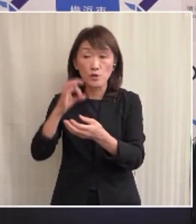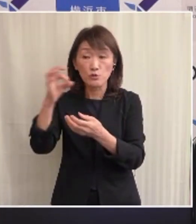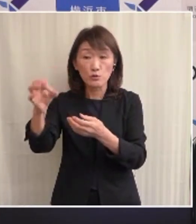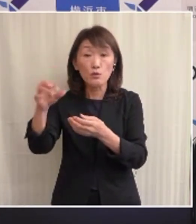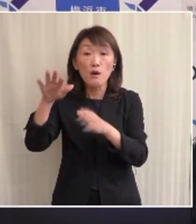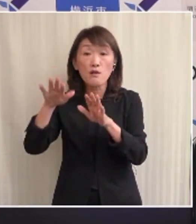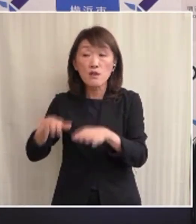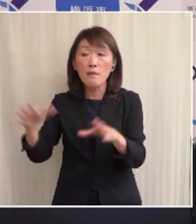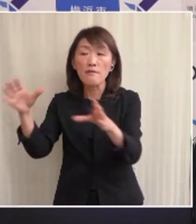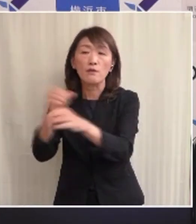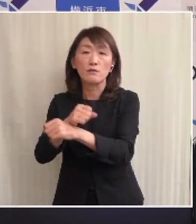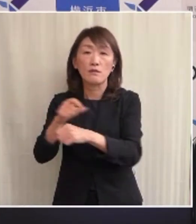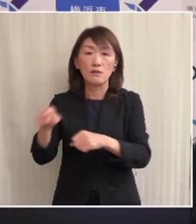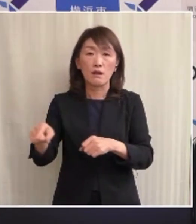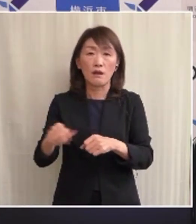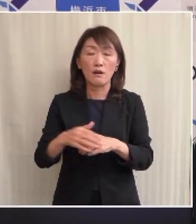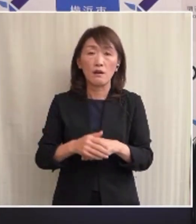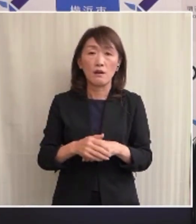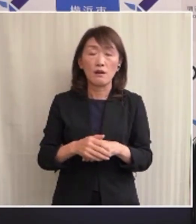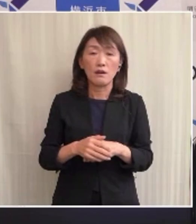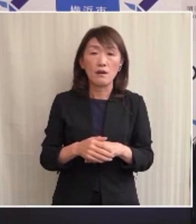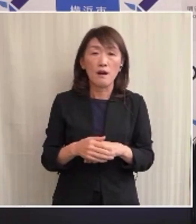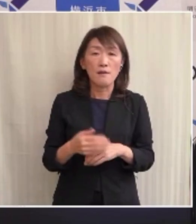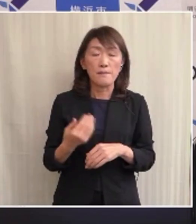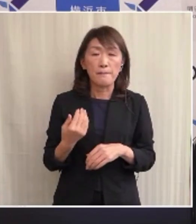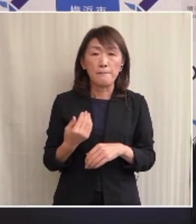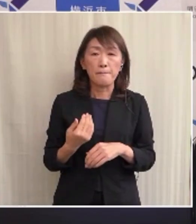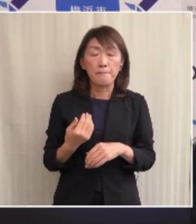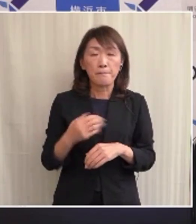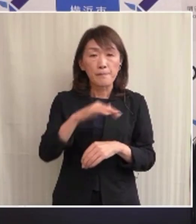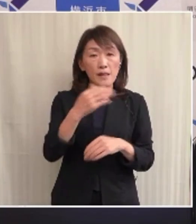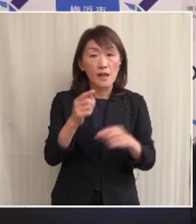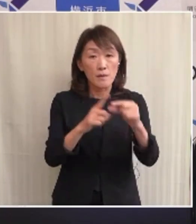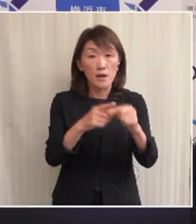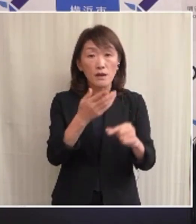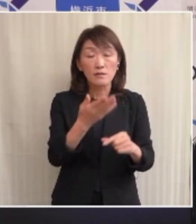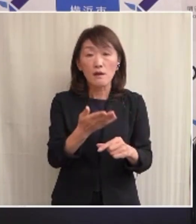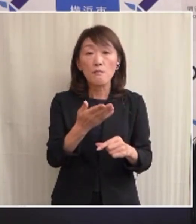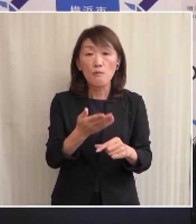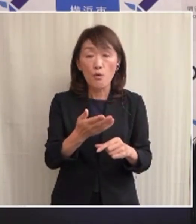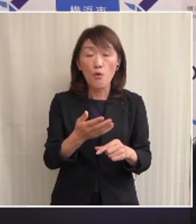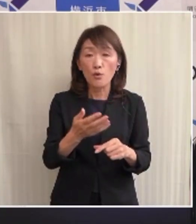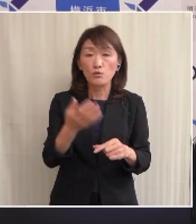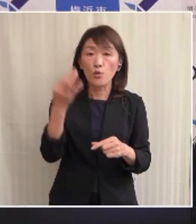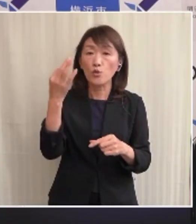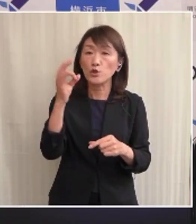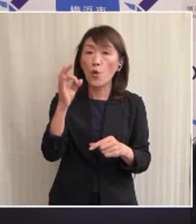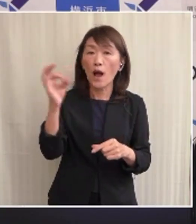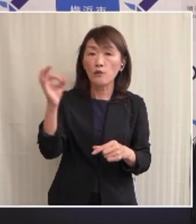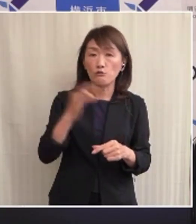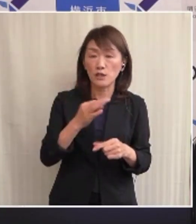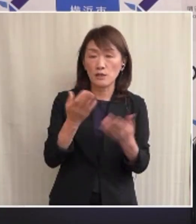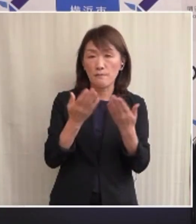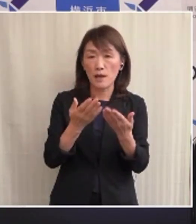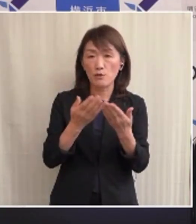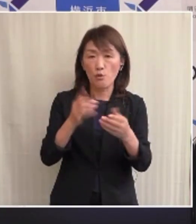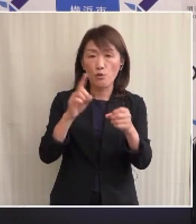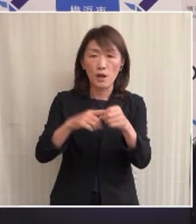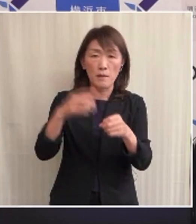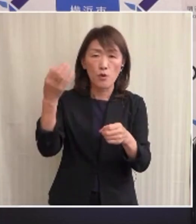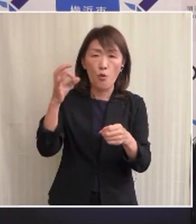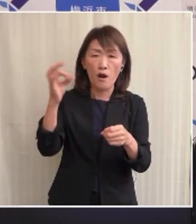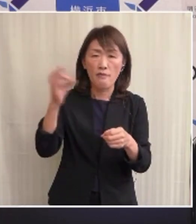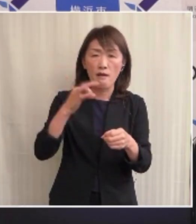ったと、まあ、以前の水準にも戻ってないということは、これは山中さんご自身もその奨学金をご利用したことがあるっていうことなので